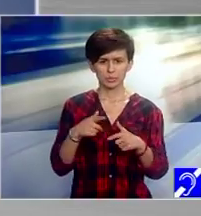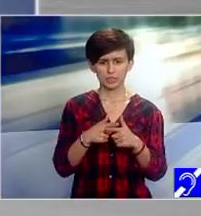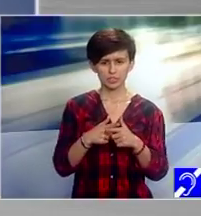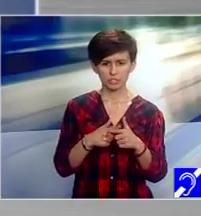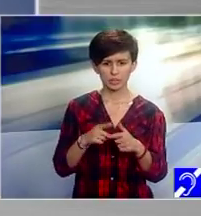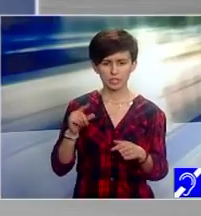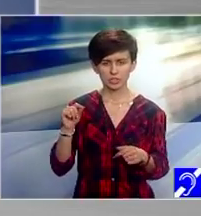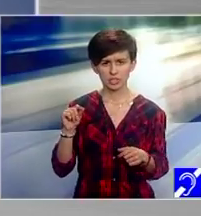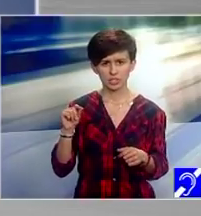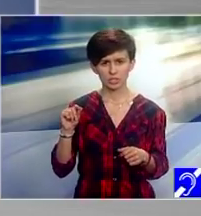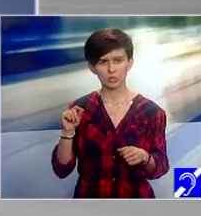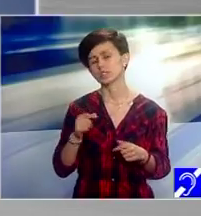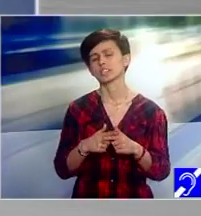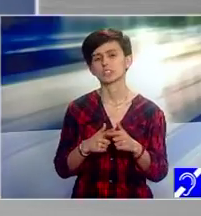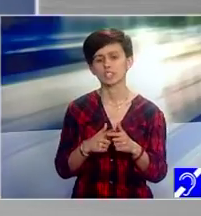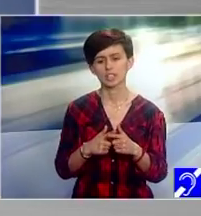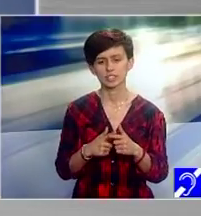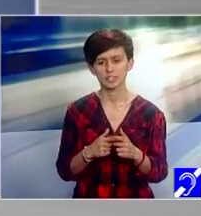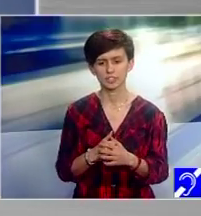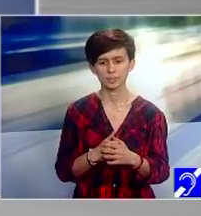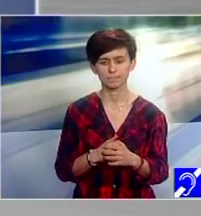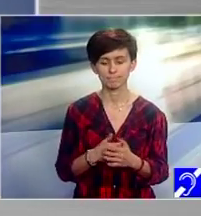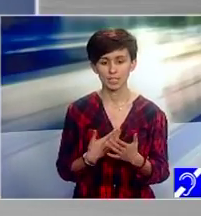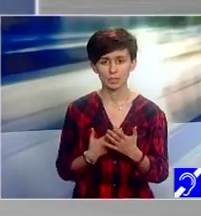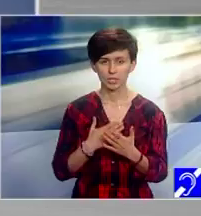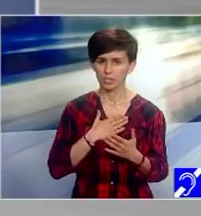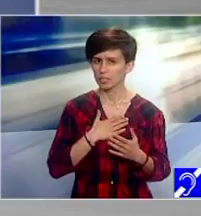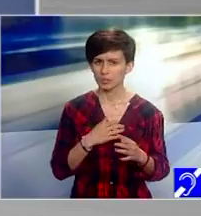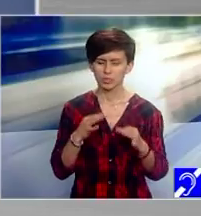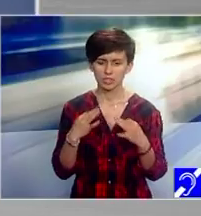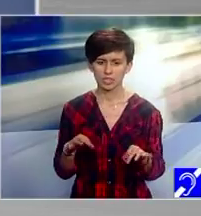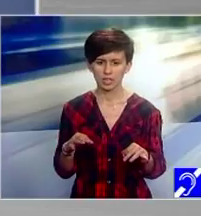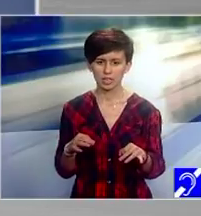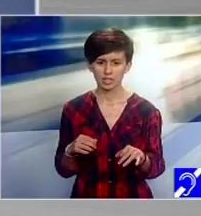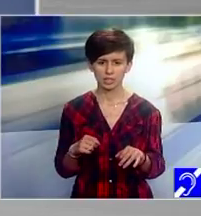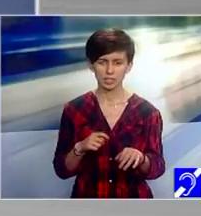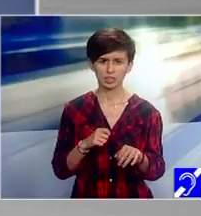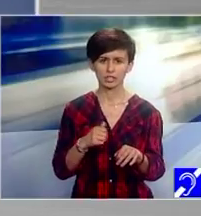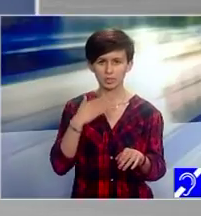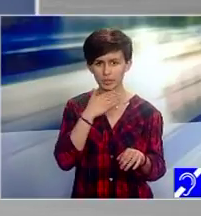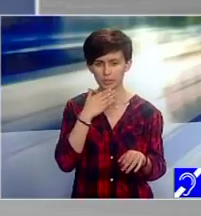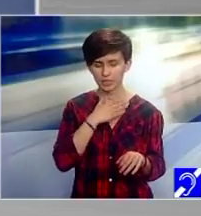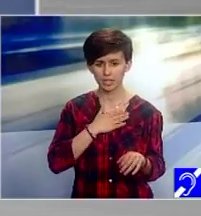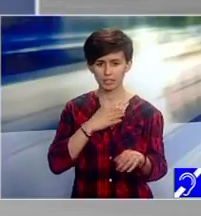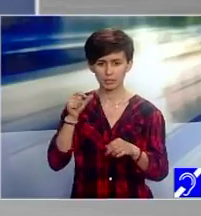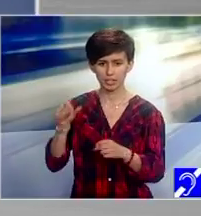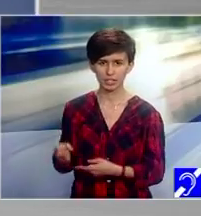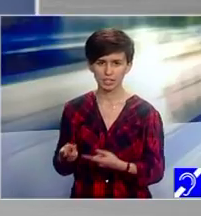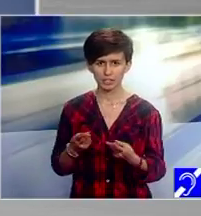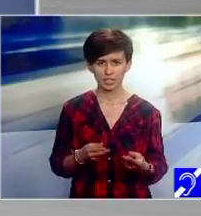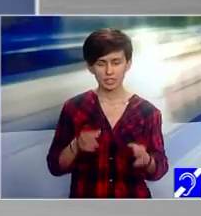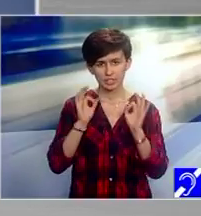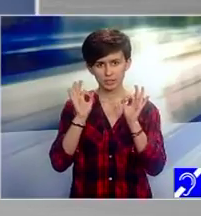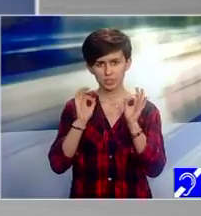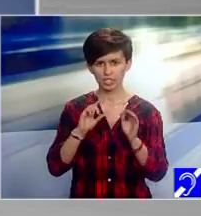nu știu dacă ne vom lungi, depinde, pentru că avem și gala de premiere, avem un invitat special, nu dezvăluim încă, va fi